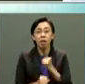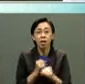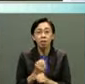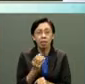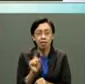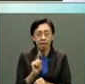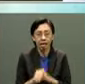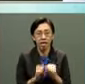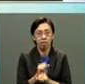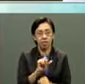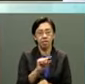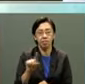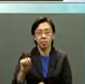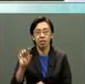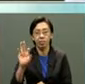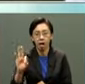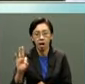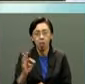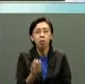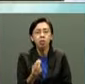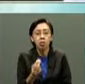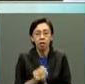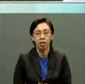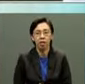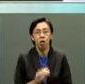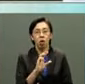ากที่สุดคือ20ถึง29ปีนี้พบถึง